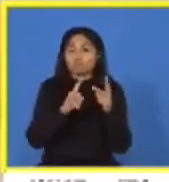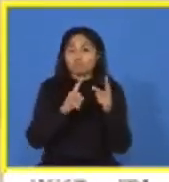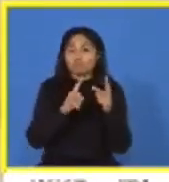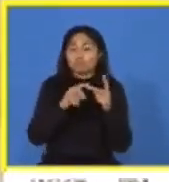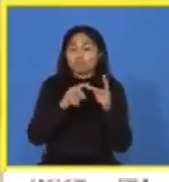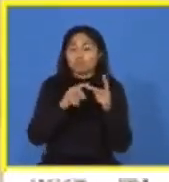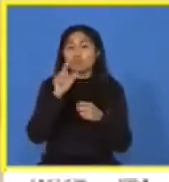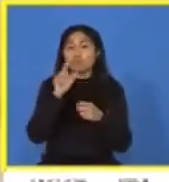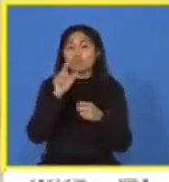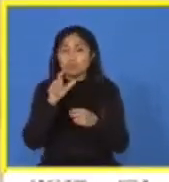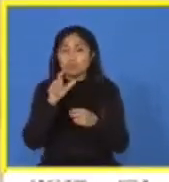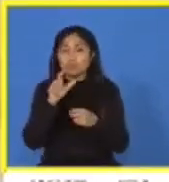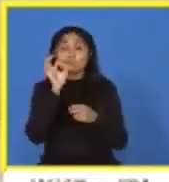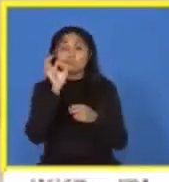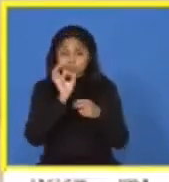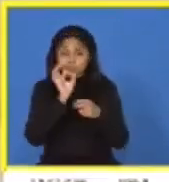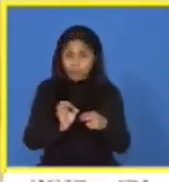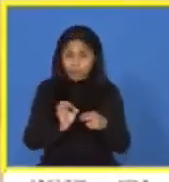27,05%.